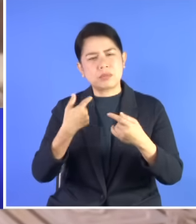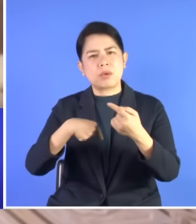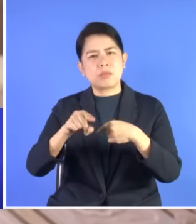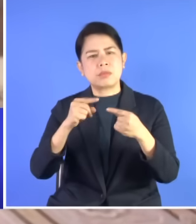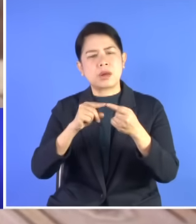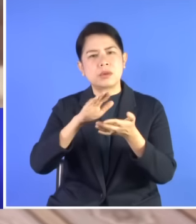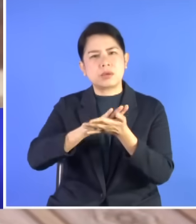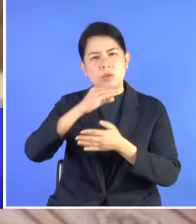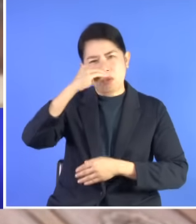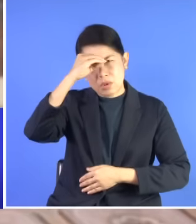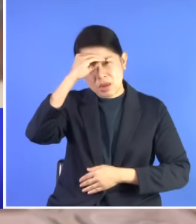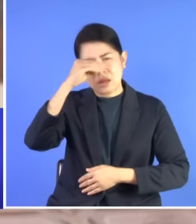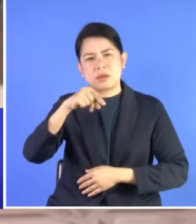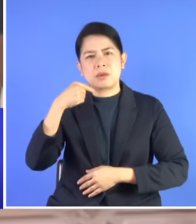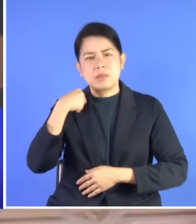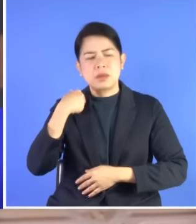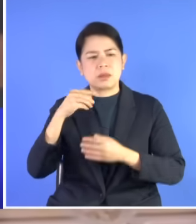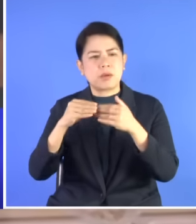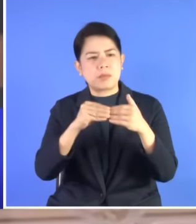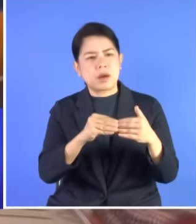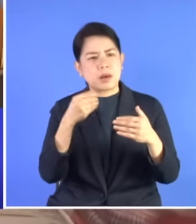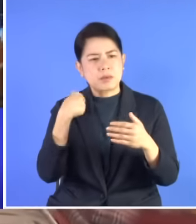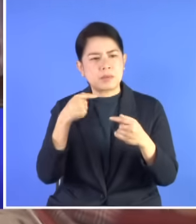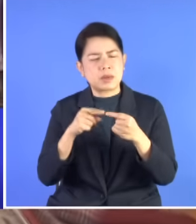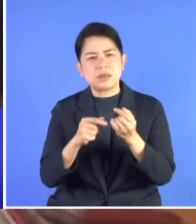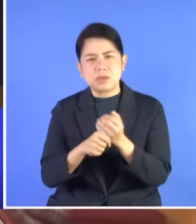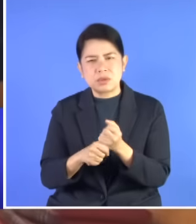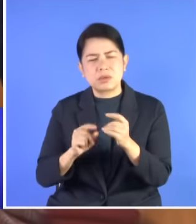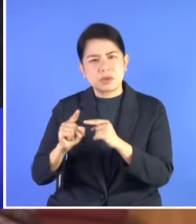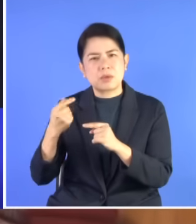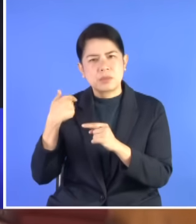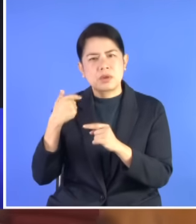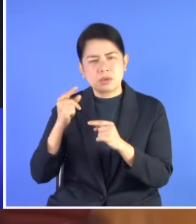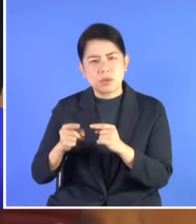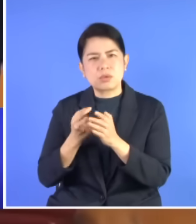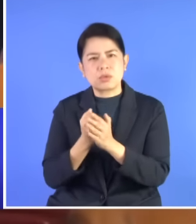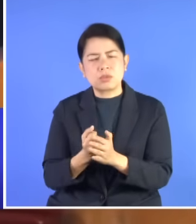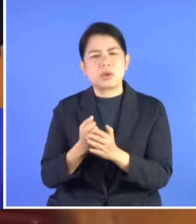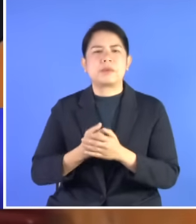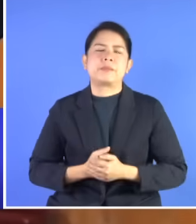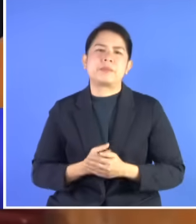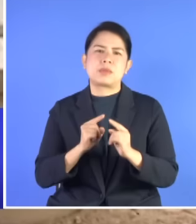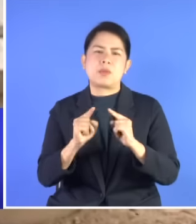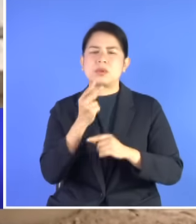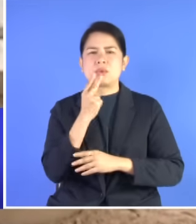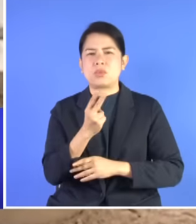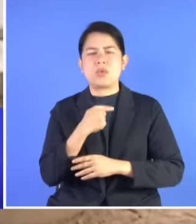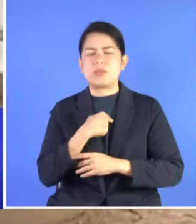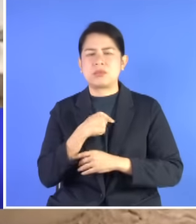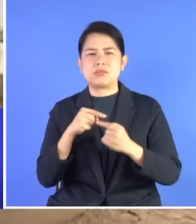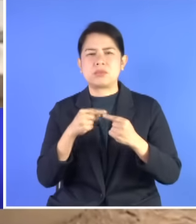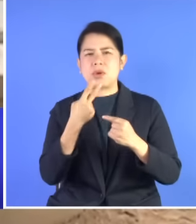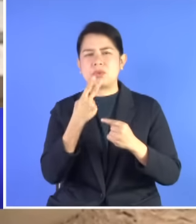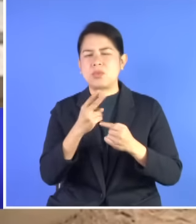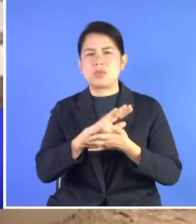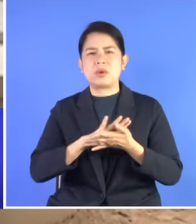ม้แต่ตอนเข้าห้องน้ำถ่ายหนักถ่ายเบาเนี่ยก็ต้องล้างก้นให้เด็กนะว่าอย่างนั้นเถอะทีนี้บางทีมันก็มองเนี่ยมันก็ไม่เหมาะสมหรอกว่าอย่างนั้นแต่ทำยังไง